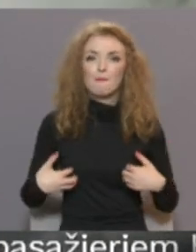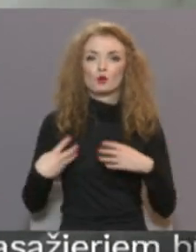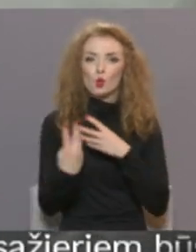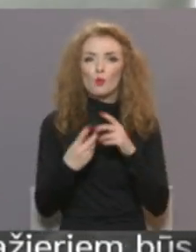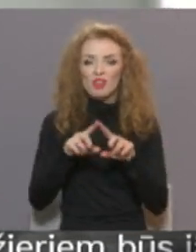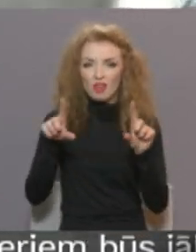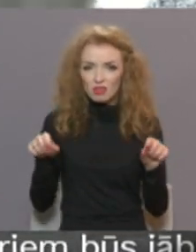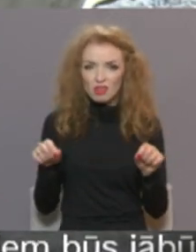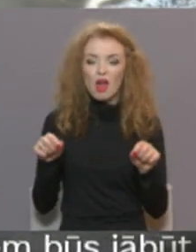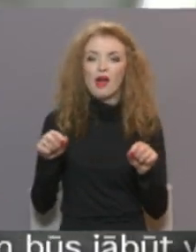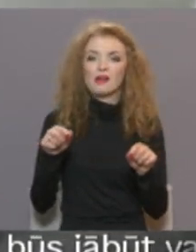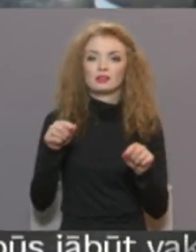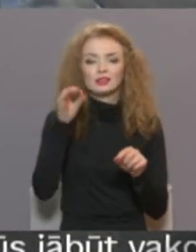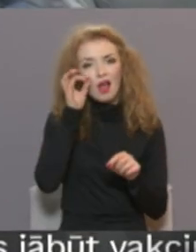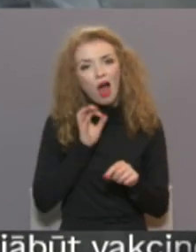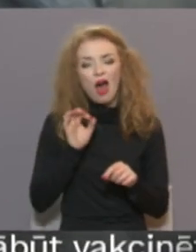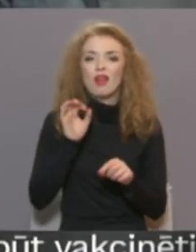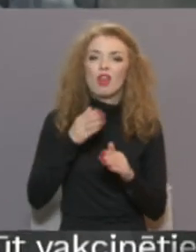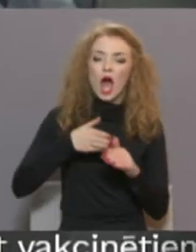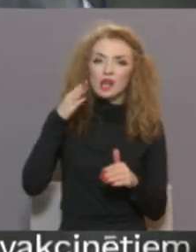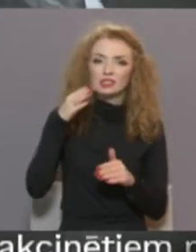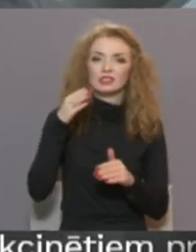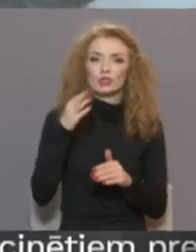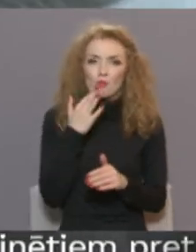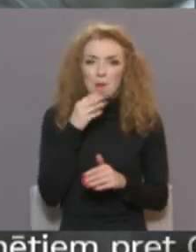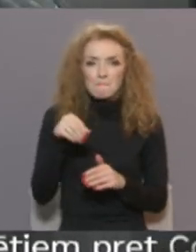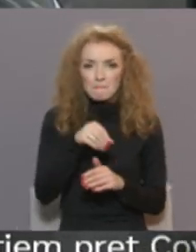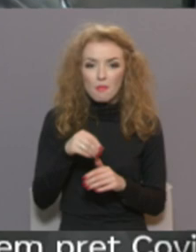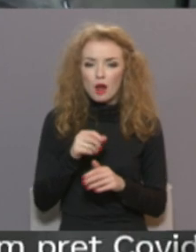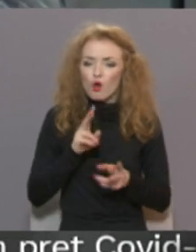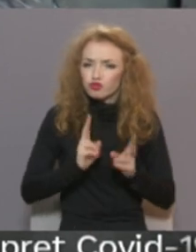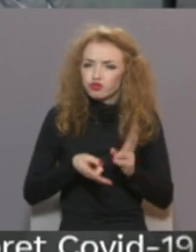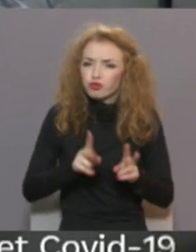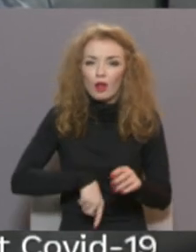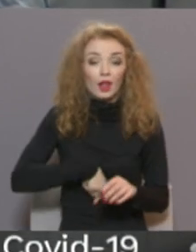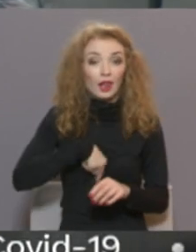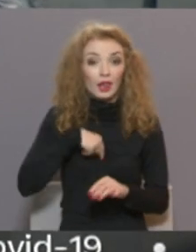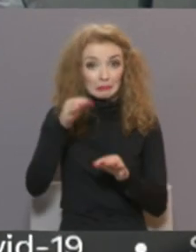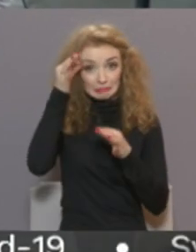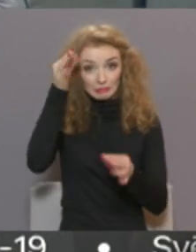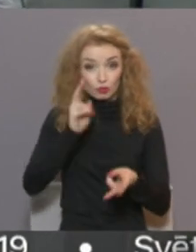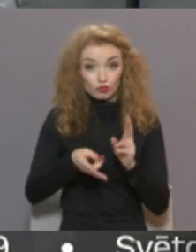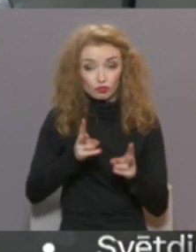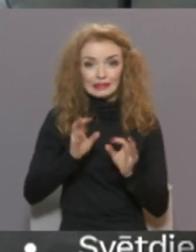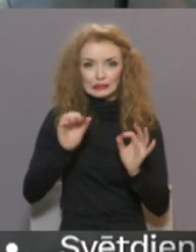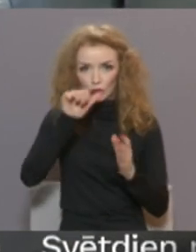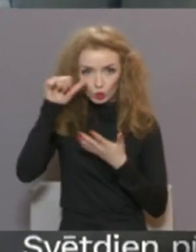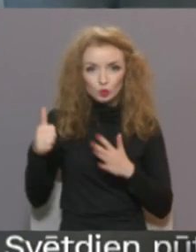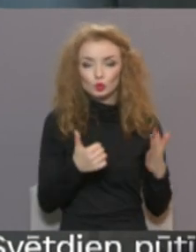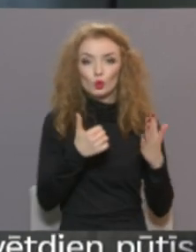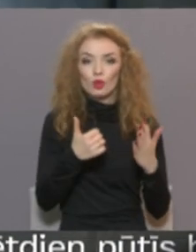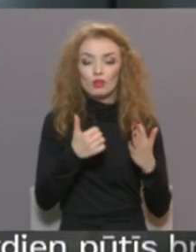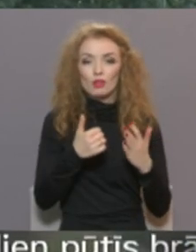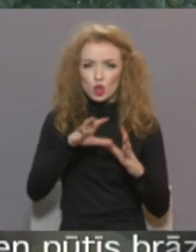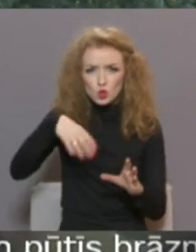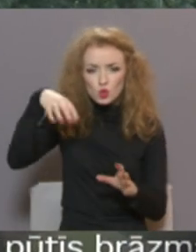desiņas, pipari saldie, pipari asie. Gatavo ļoti ilgi. Ja pareizi gatavo, tad 6 stundas. Ar